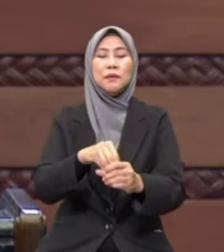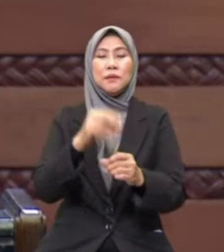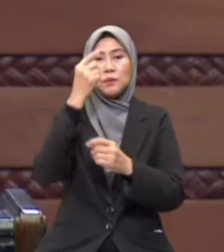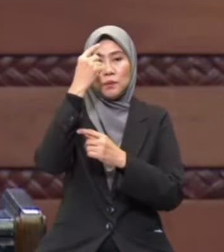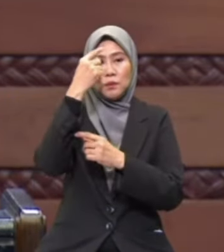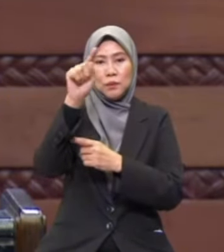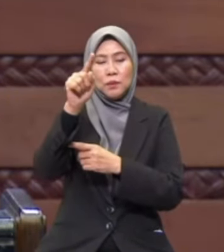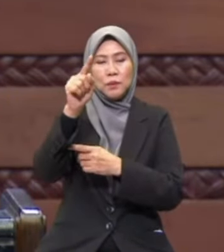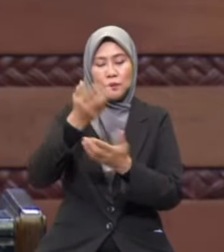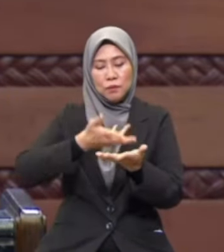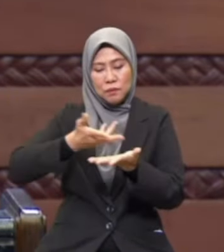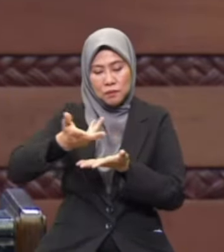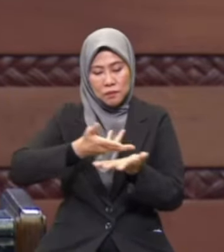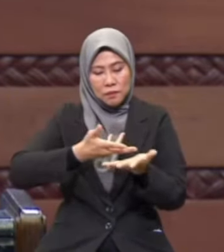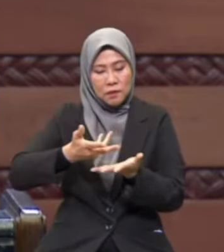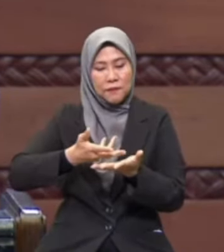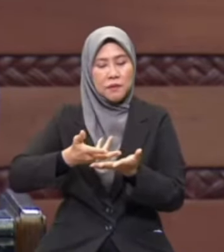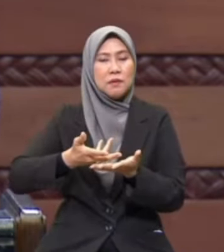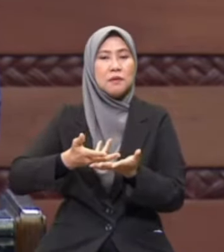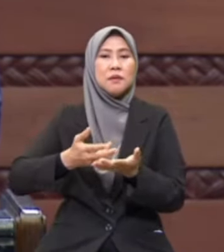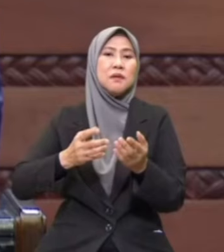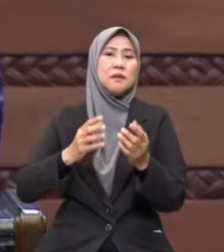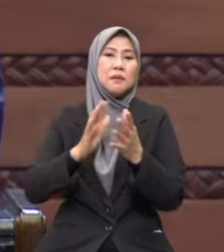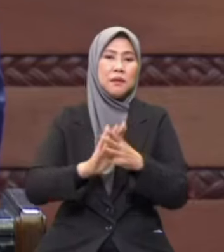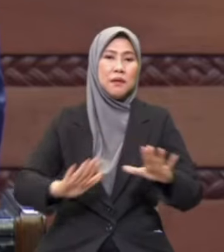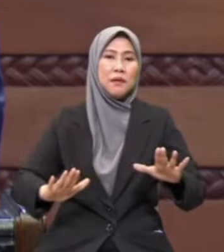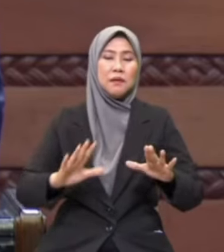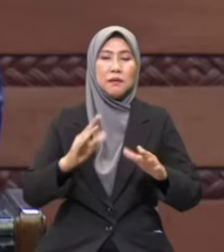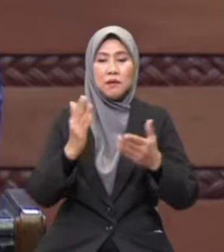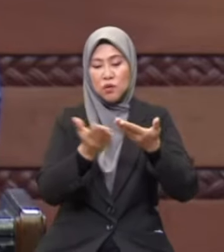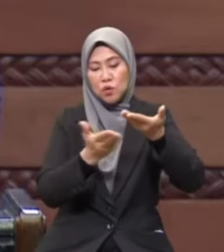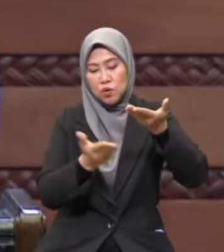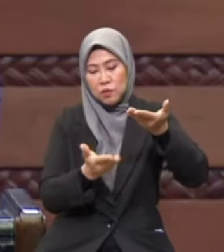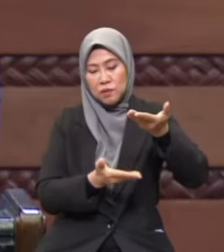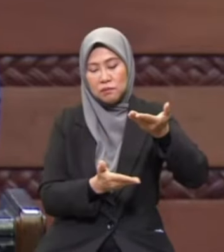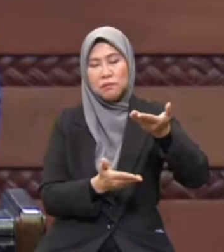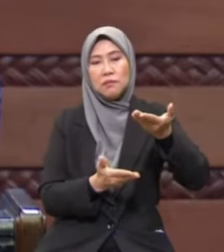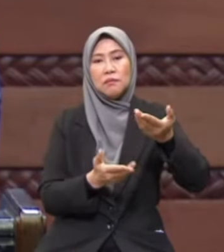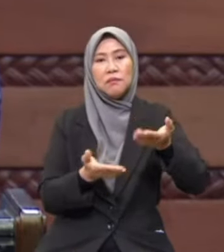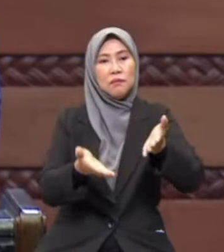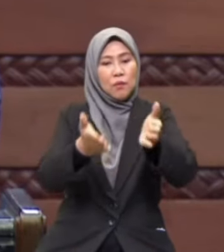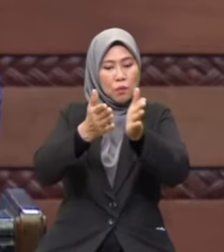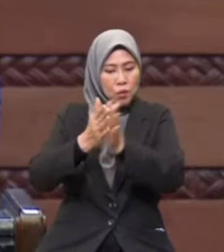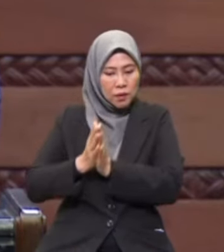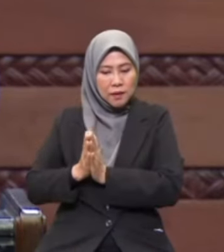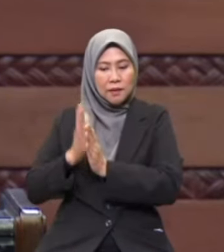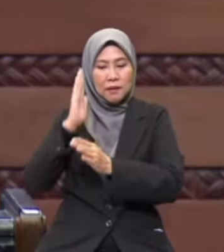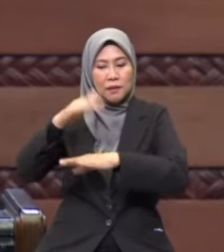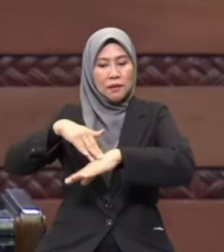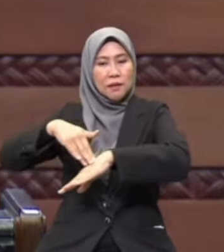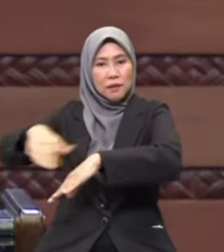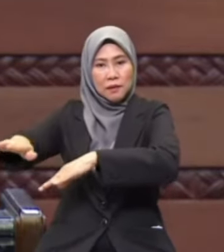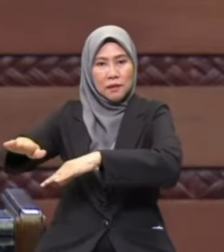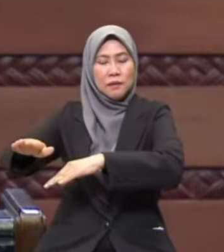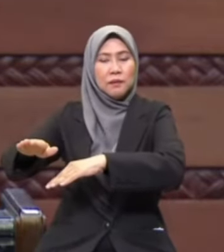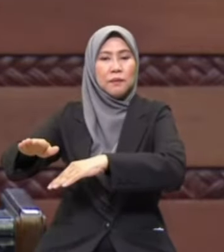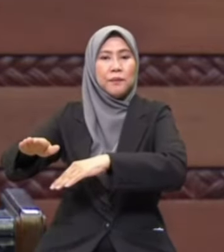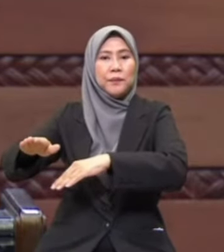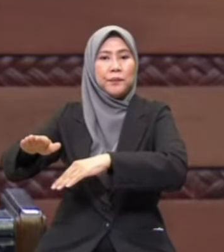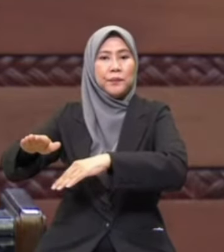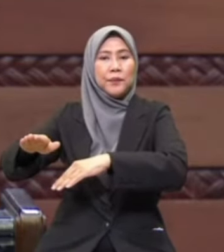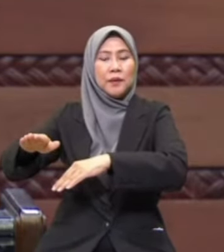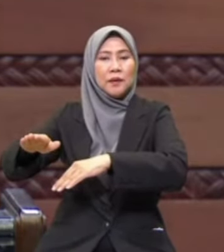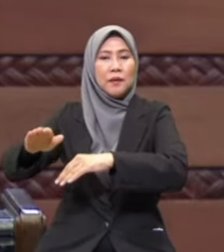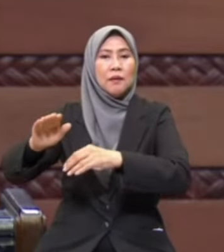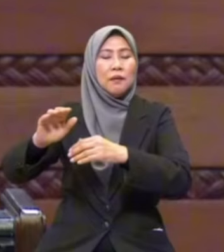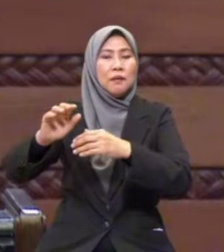tapisan keselamatan Lepas itu dokumen permohonan akan dihantar kepada